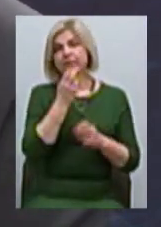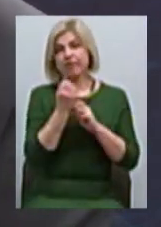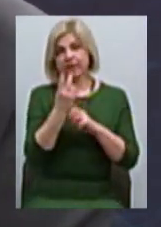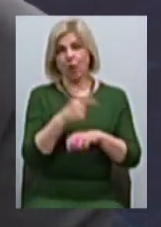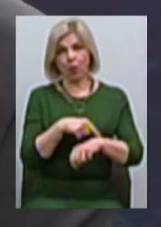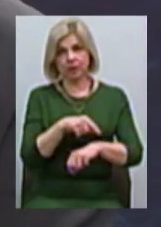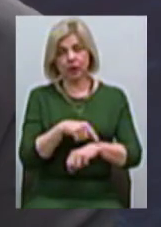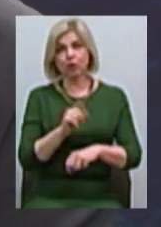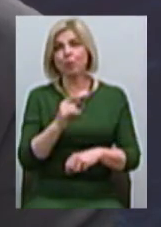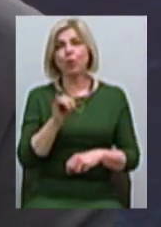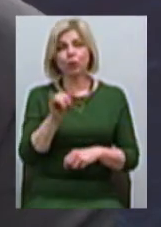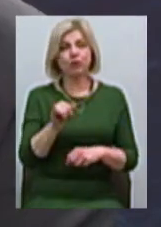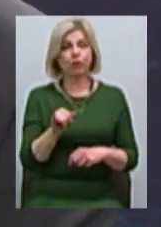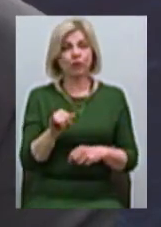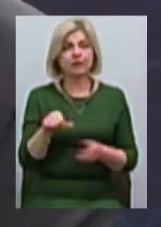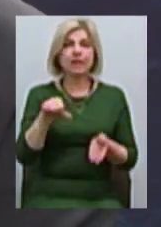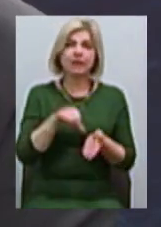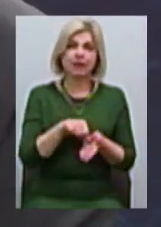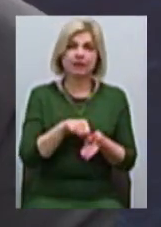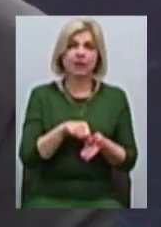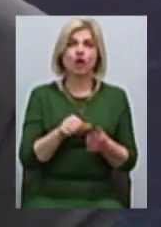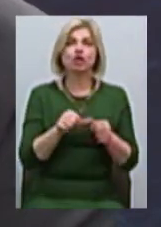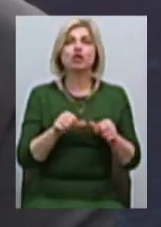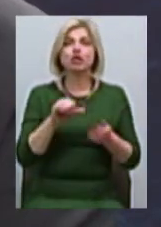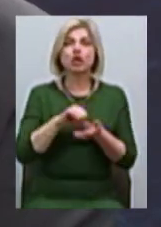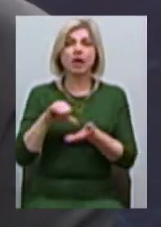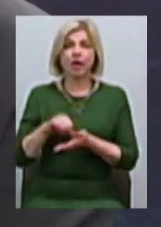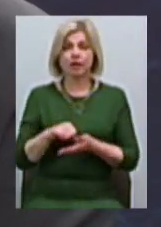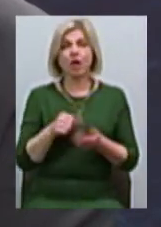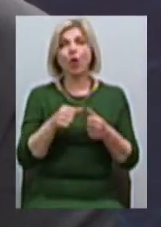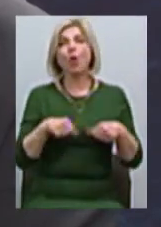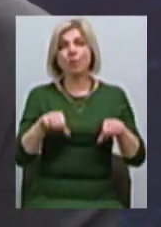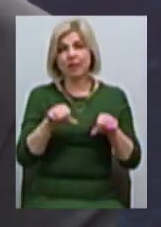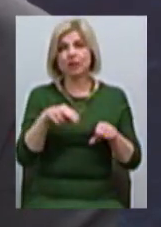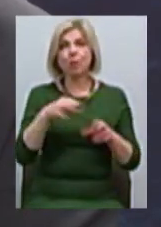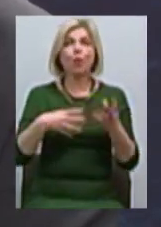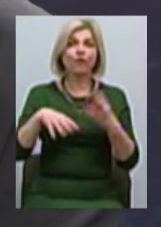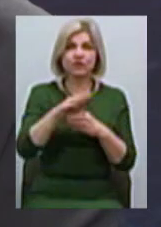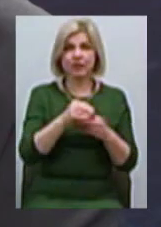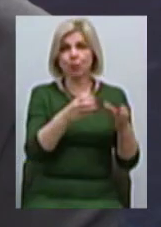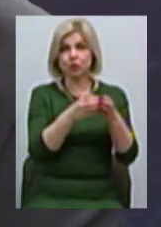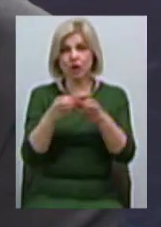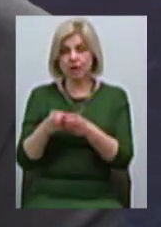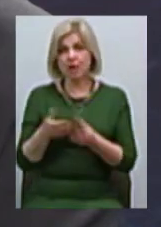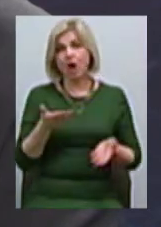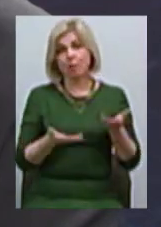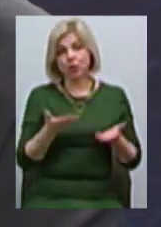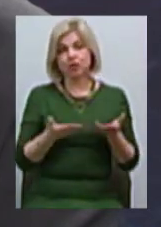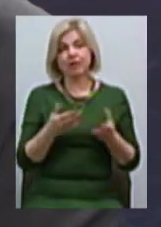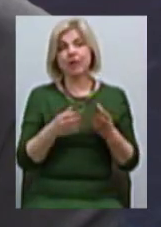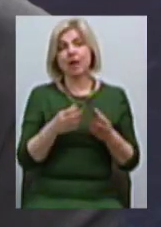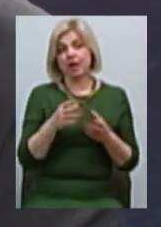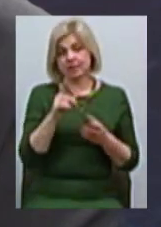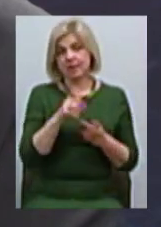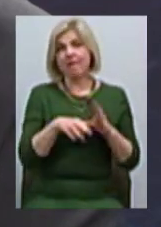що у нього задіяний член комісії по всім дільничним виборчим комісіям, то можливо, зрив виборів на